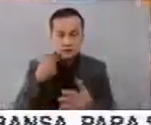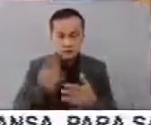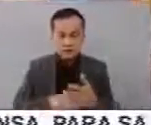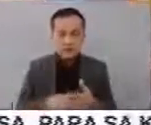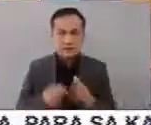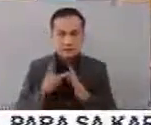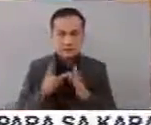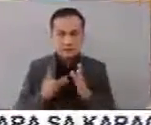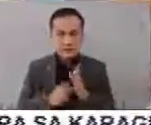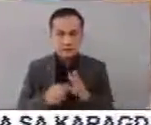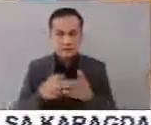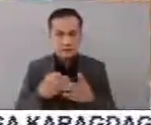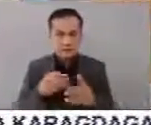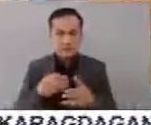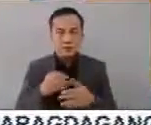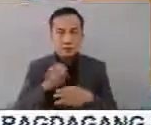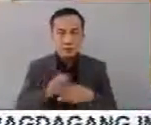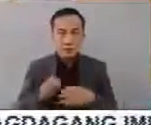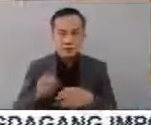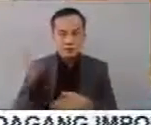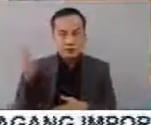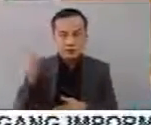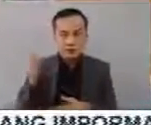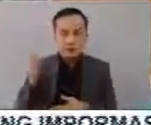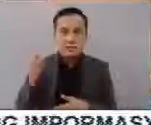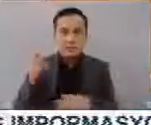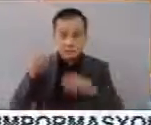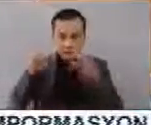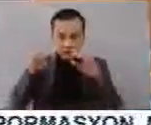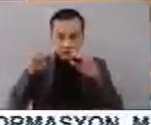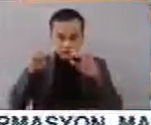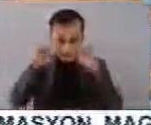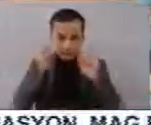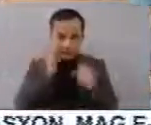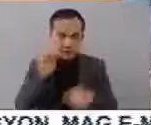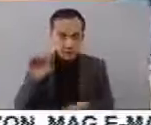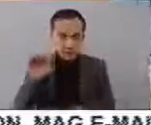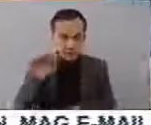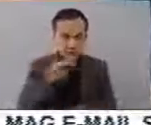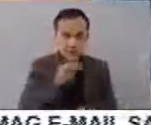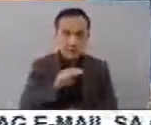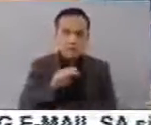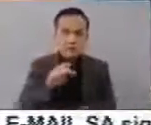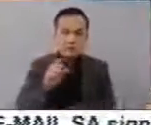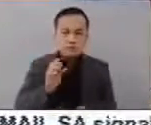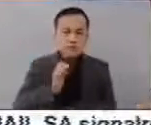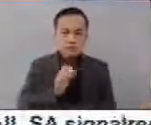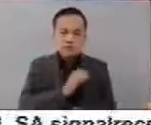push the entire government to ensure nothing less than the full recovery